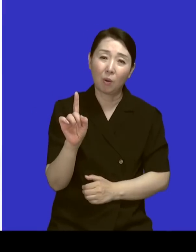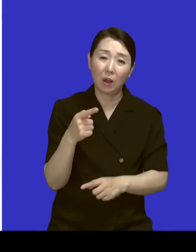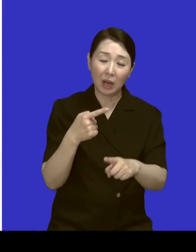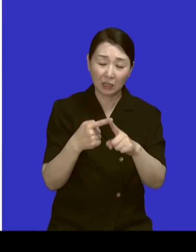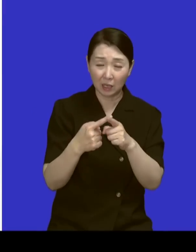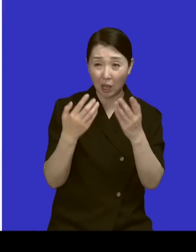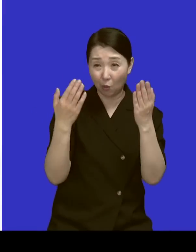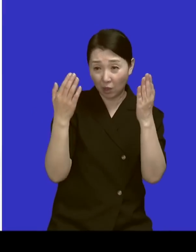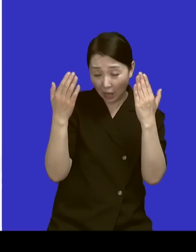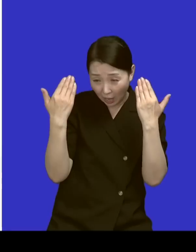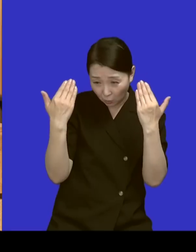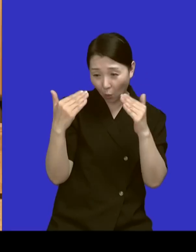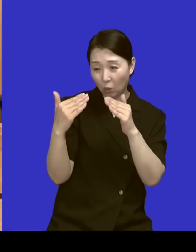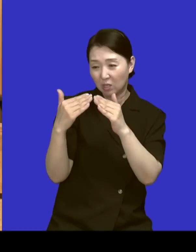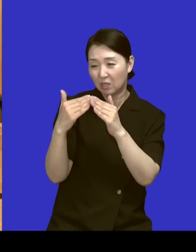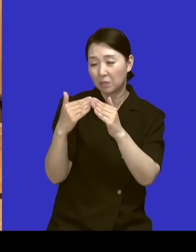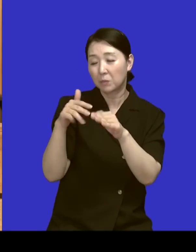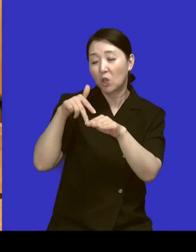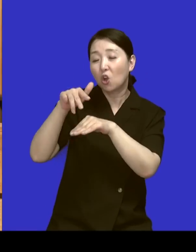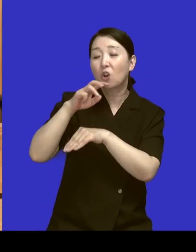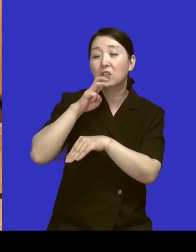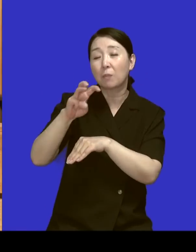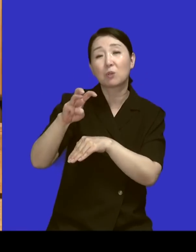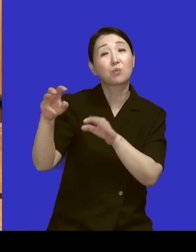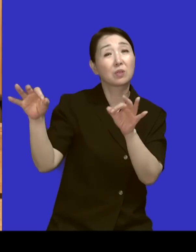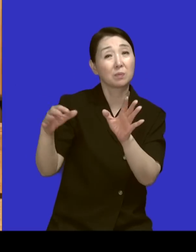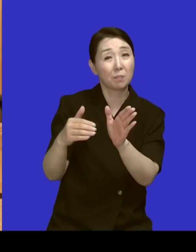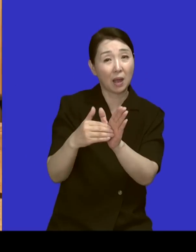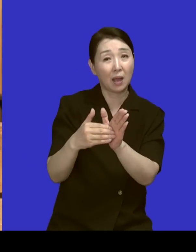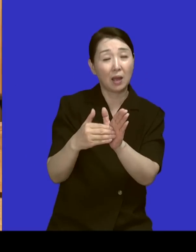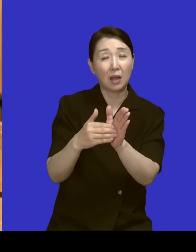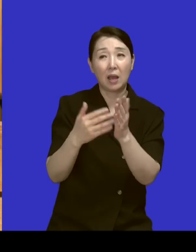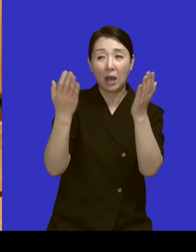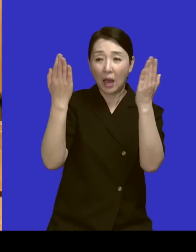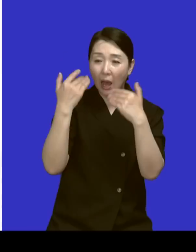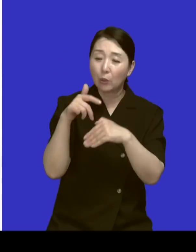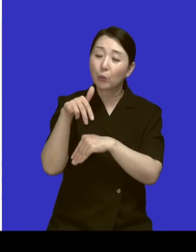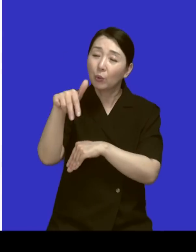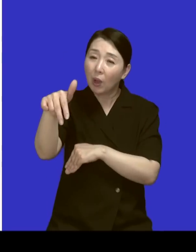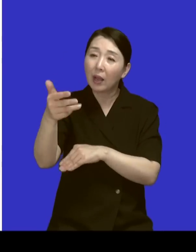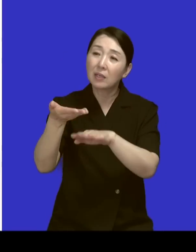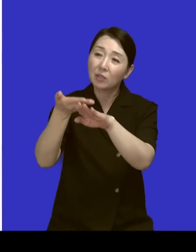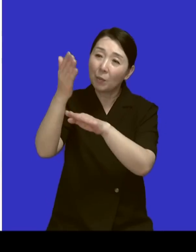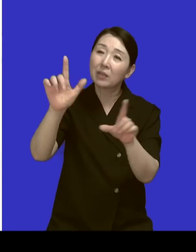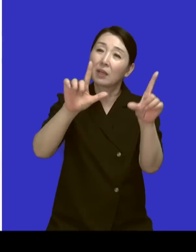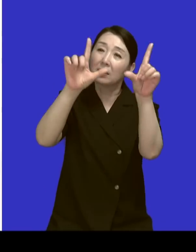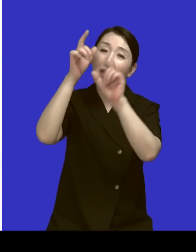저희 집에서 30분 거리였거든요. 걸어서. 네. 그래서 학교로 걸어가가지고 그